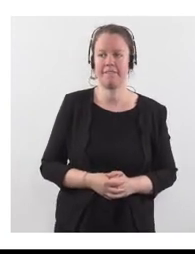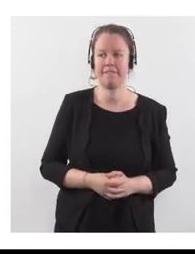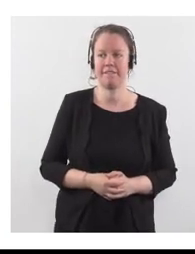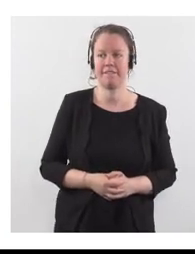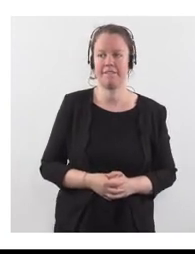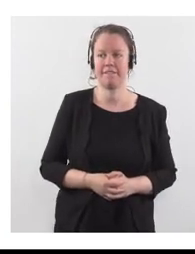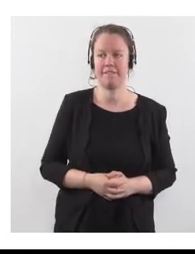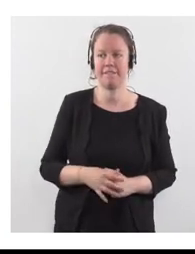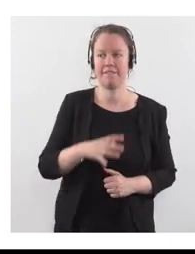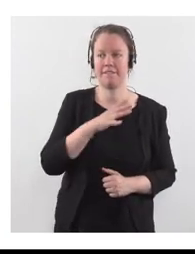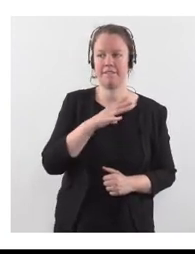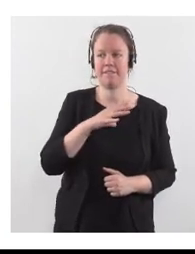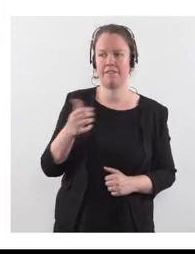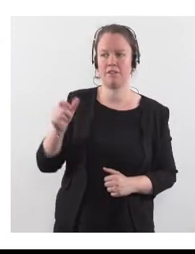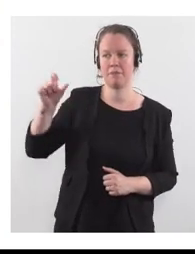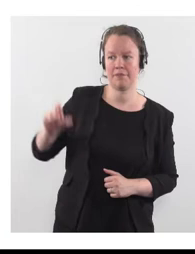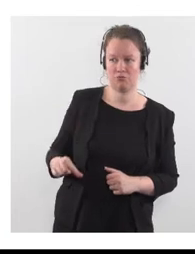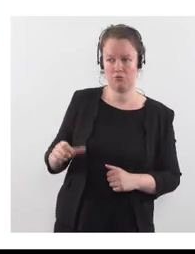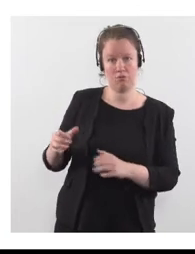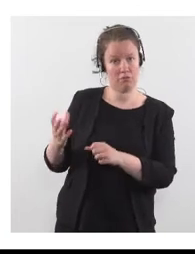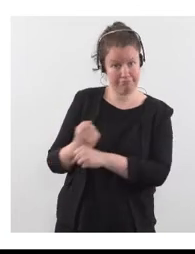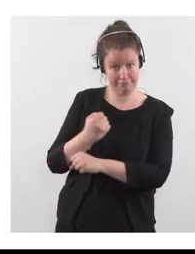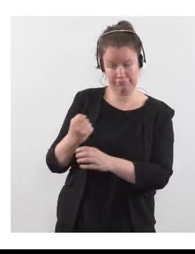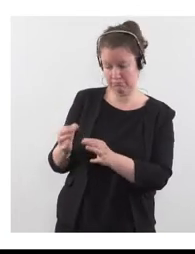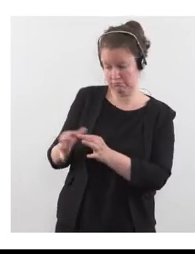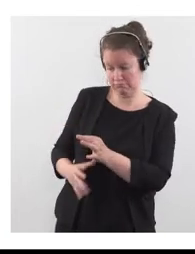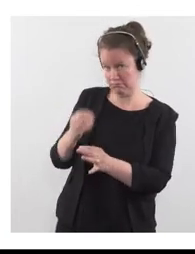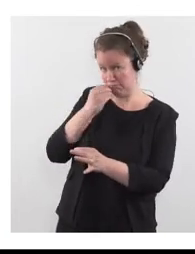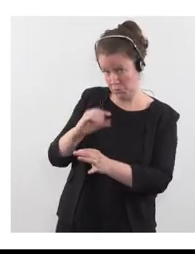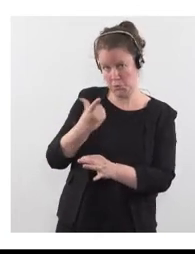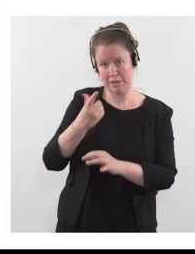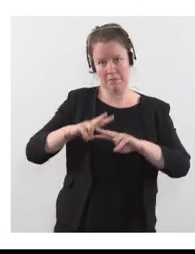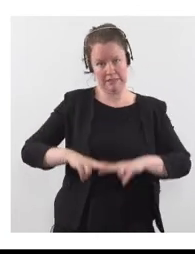a été réglé pour du personnel. Donc, maintenant, on n'a plus qu'un cas.